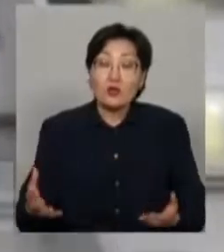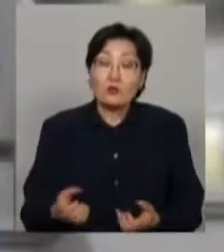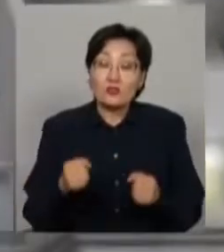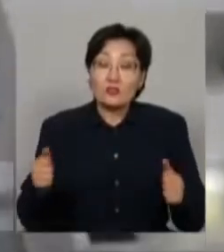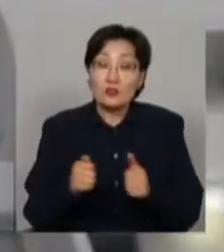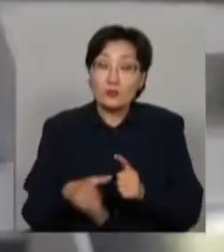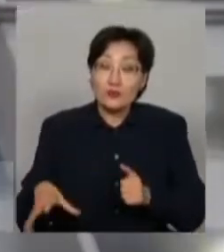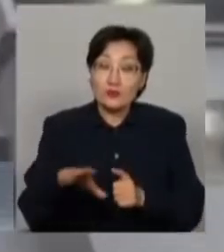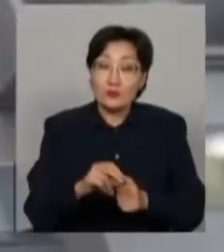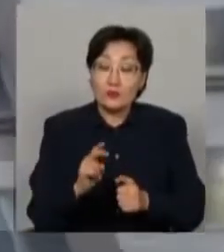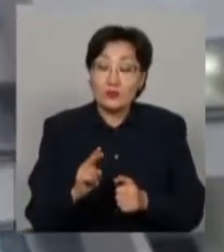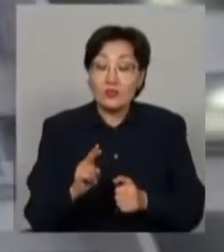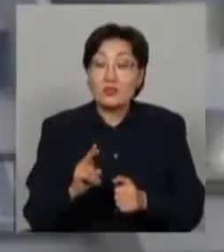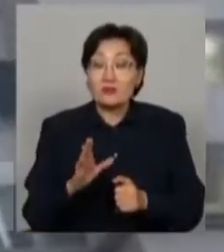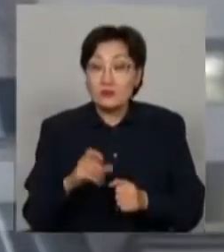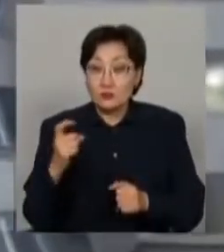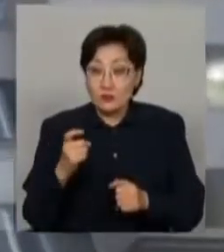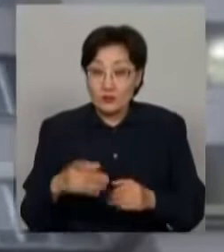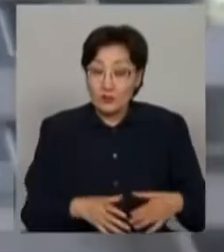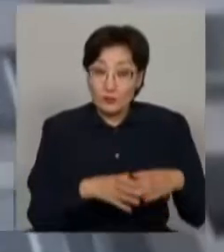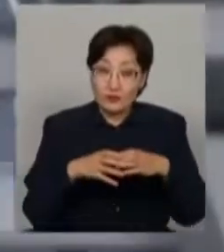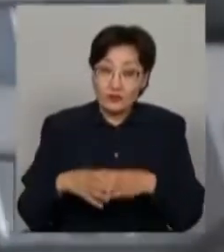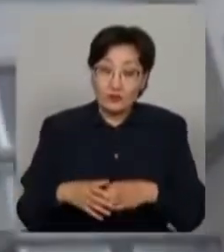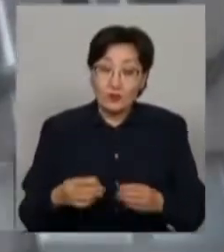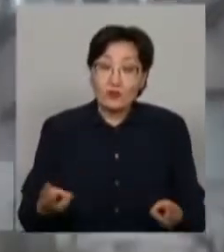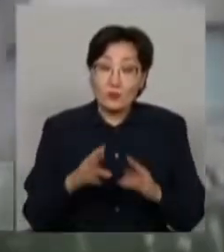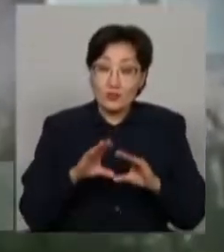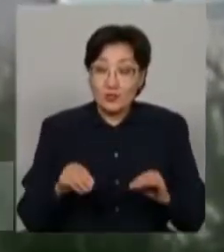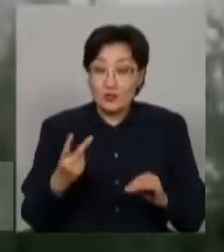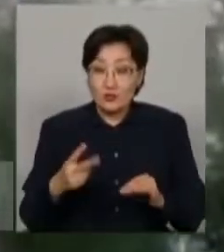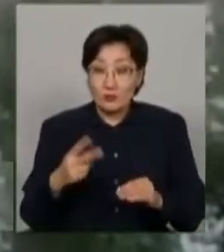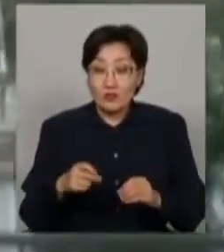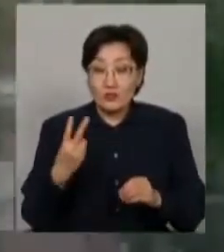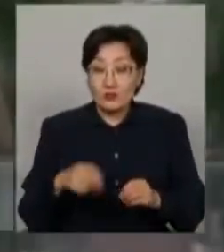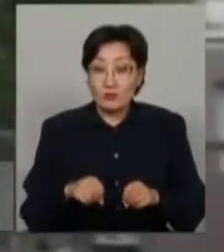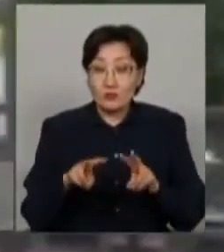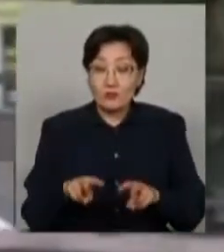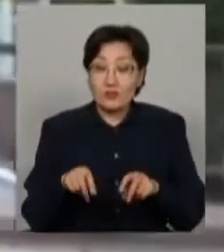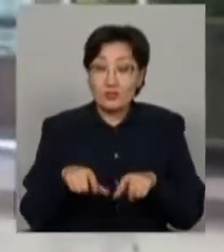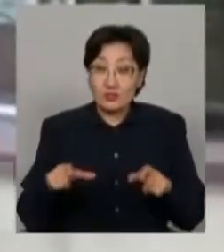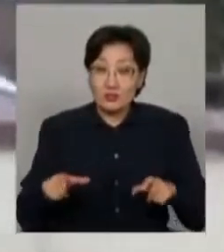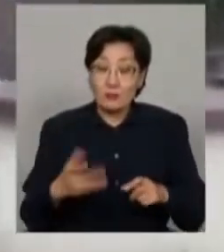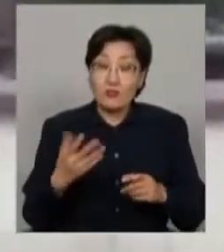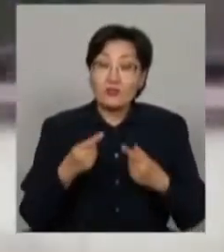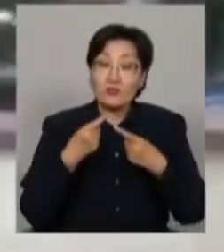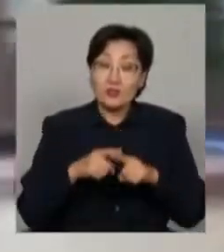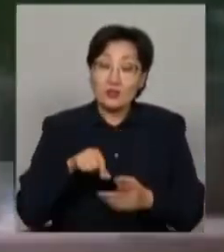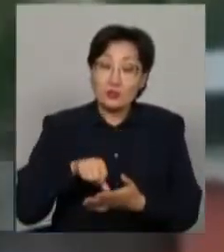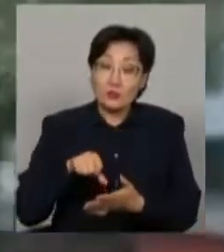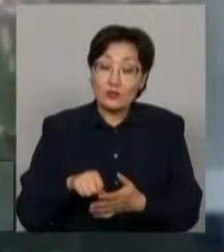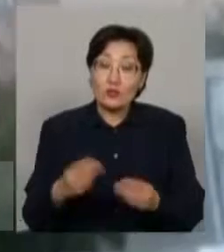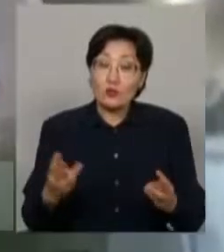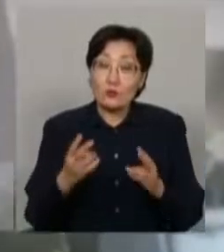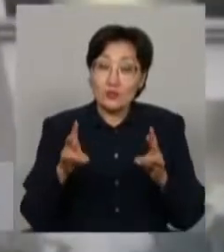қабаттағы барлық пәтер тұрғындарын эвакуациялапты. Тілсіз жауды сөндіруге 20 маман мен 5 техника жұмылдырылған. Оттан зардап